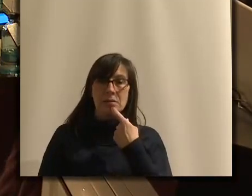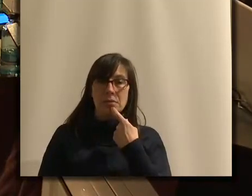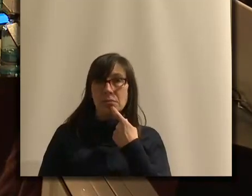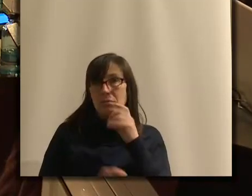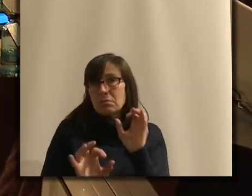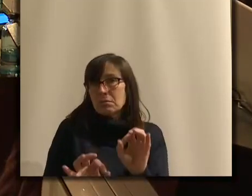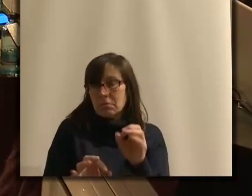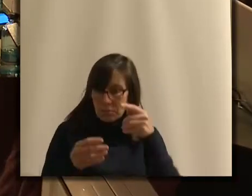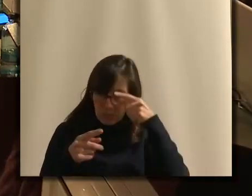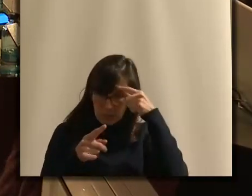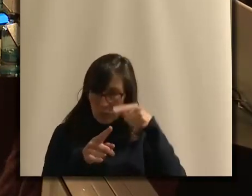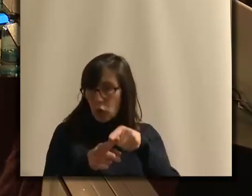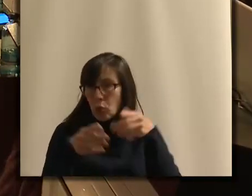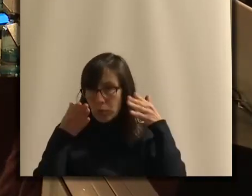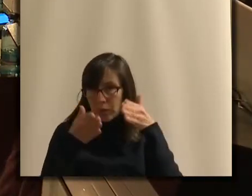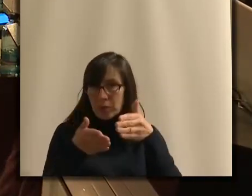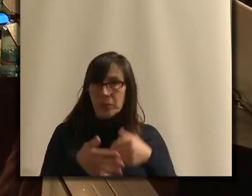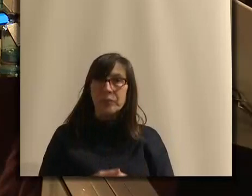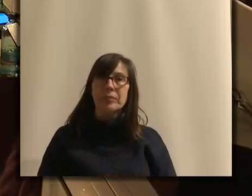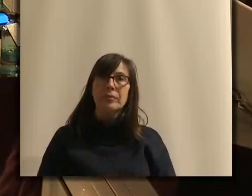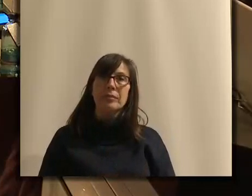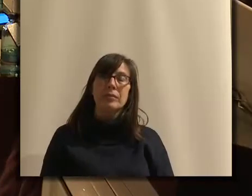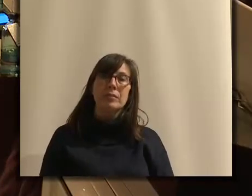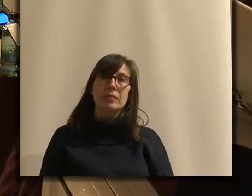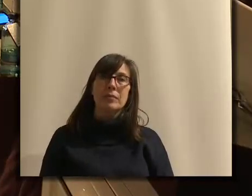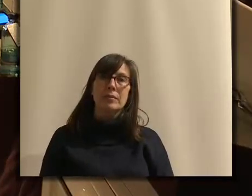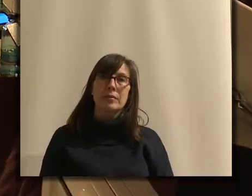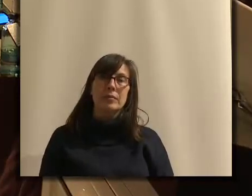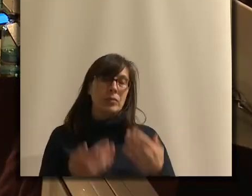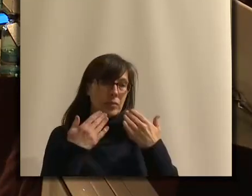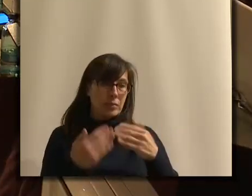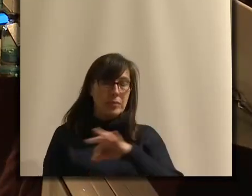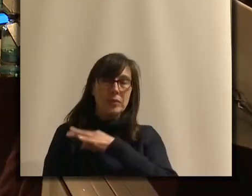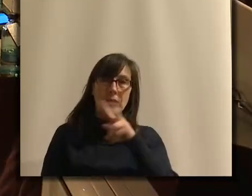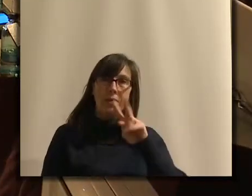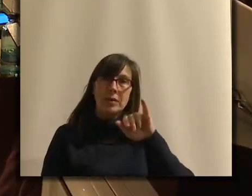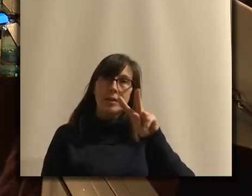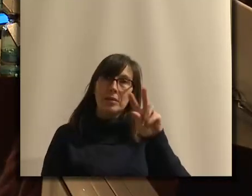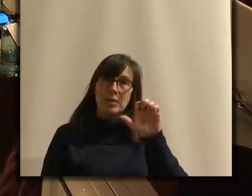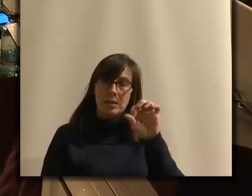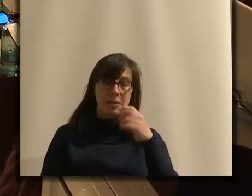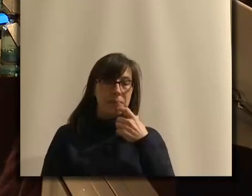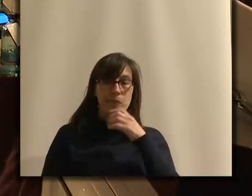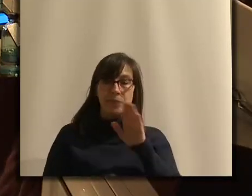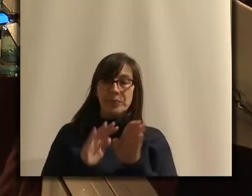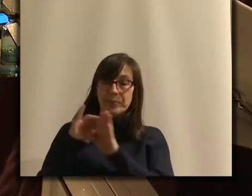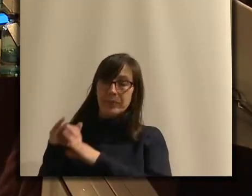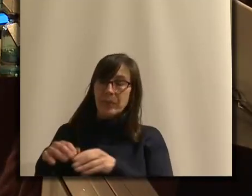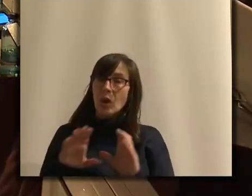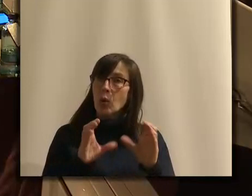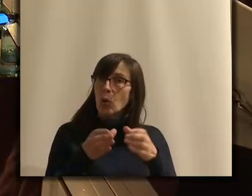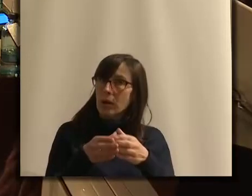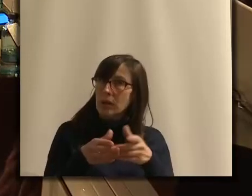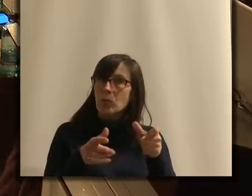diana d'aquests plans d'ocupació. Moltes gràcies. Senyora Vives. Sí, en qualsevol cas el col·lectiu de persones